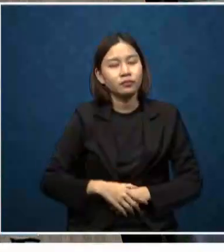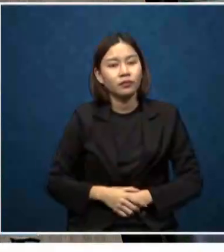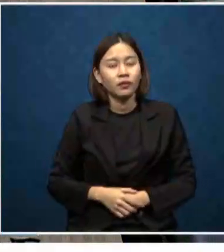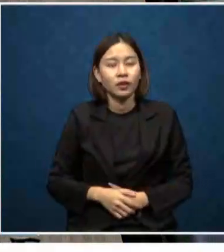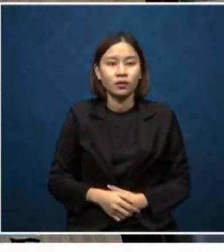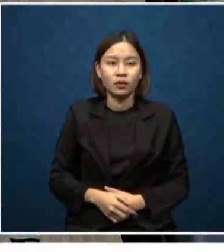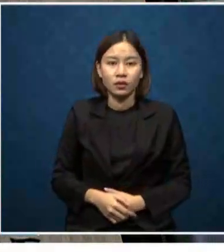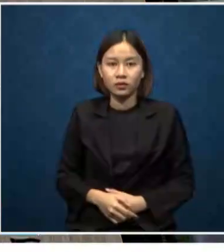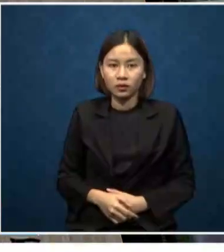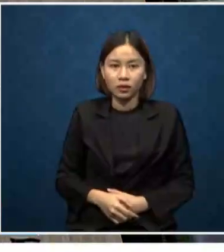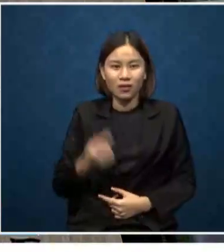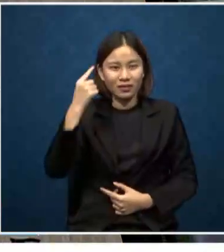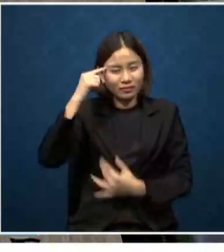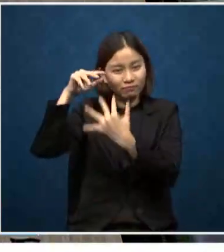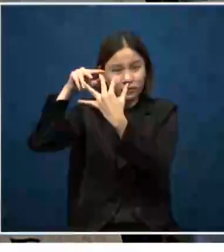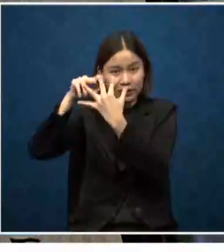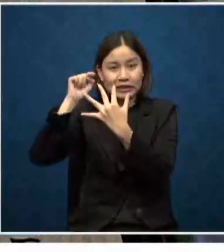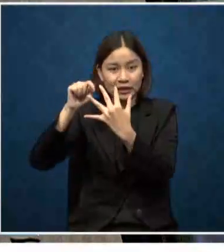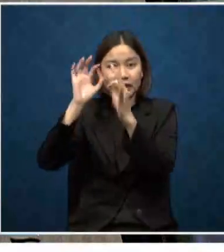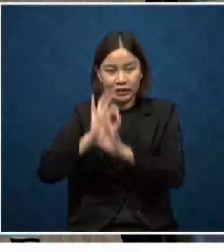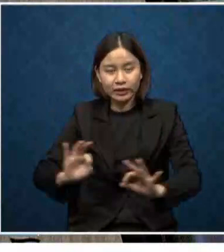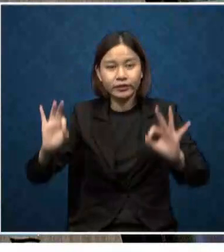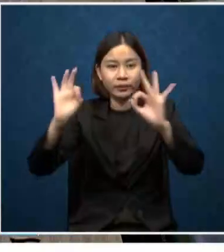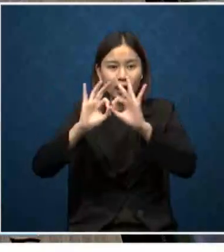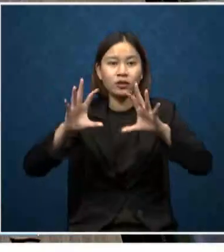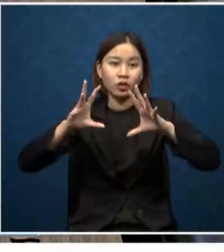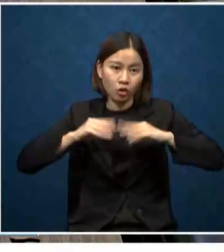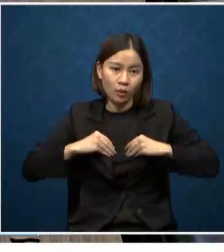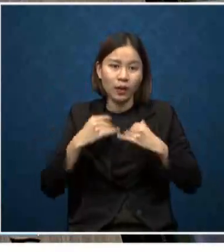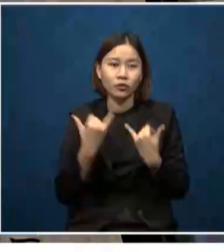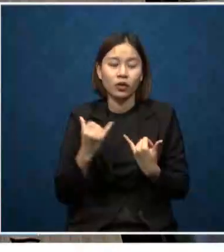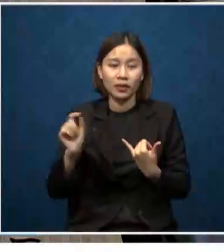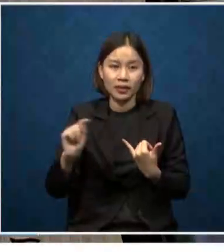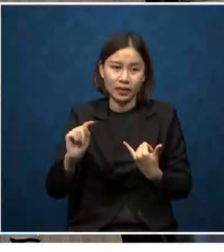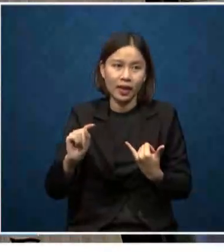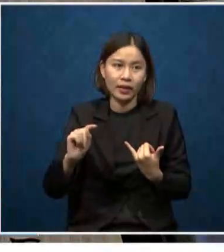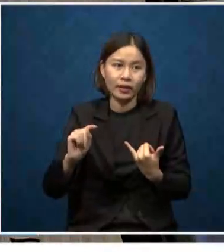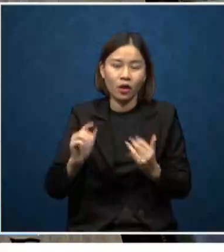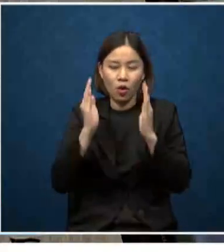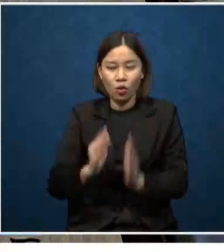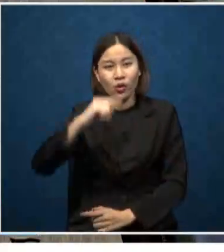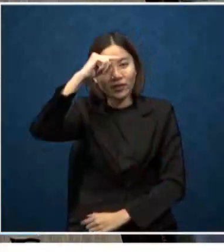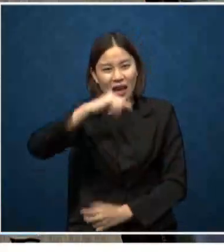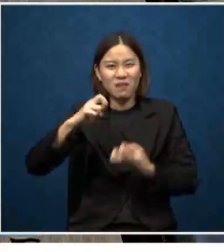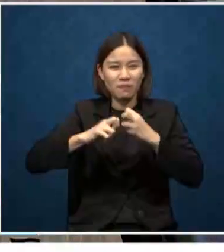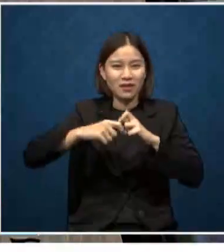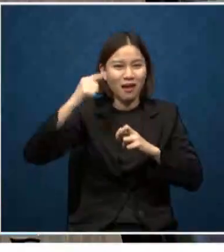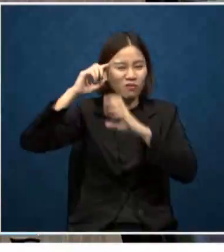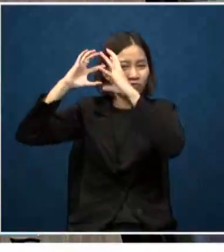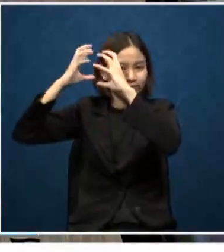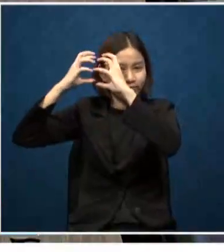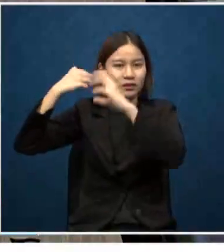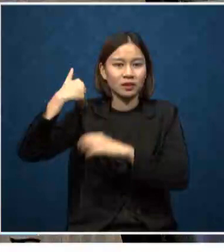ครับสุขภาพจิตนั้นเป็นเรื่องที่มีความสำคัญเรายอมรับกันแล้วว่าเวลานี้เนี่ยคนไทยมีปัญหาสุขภาพจิต